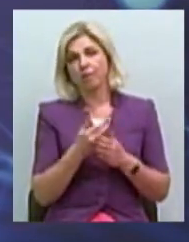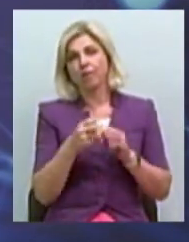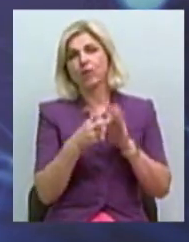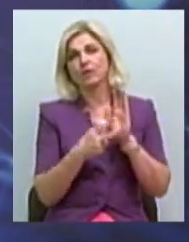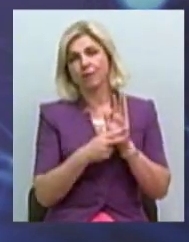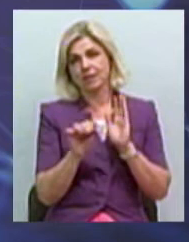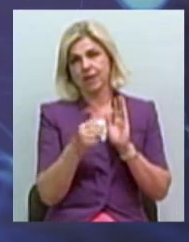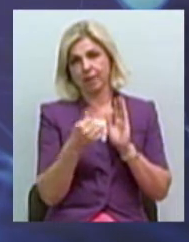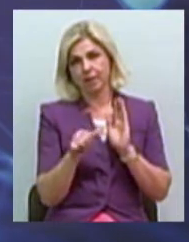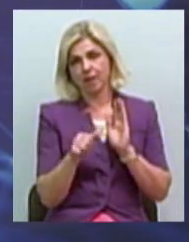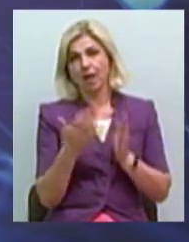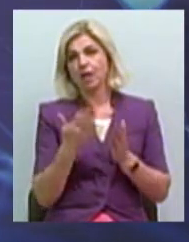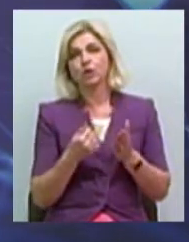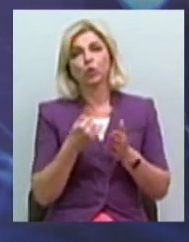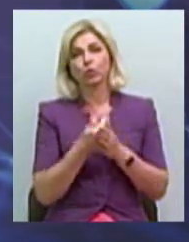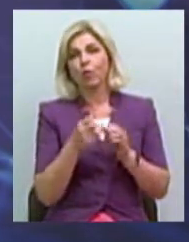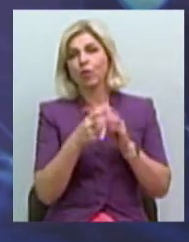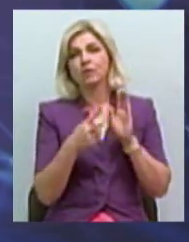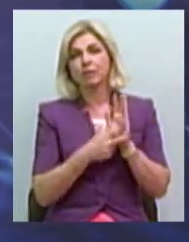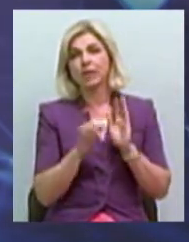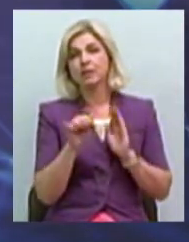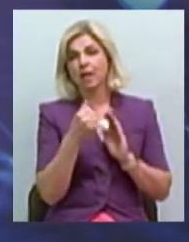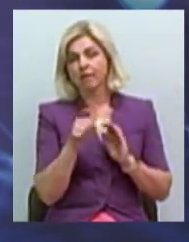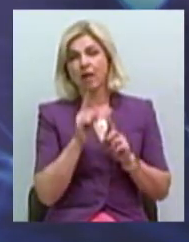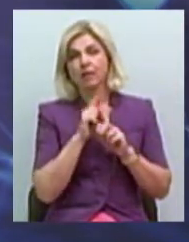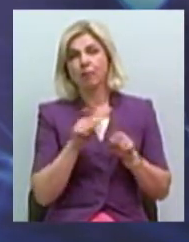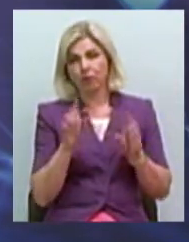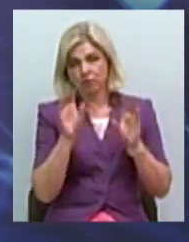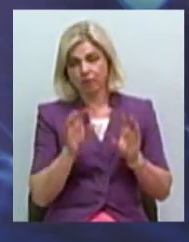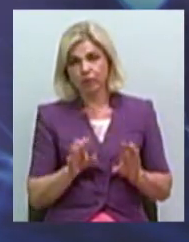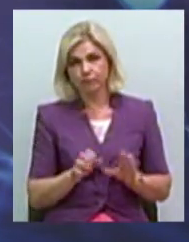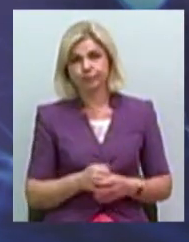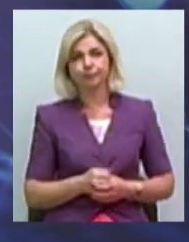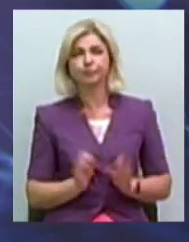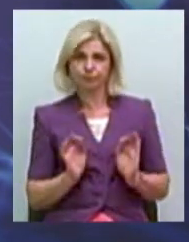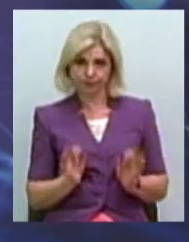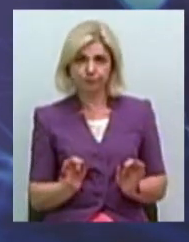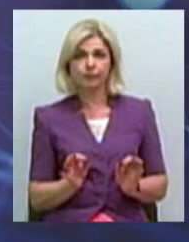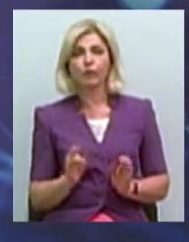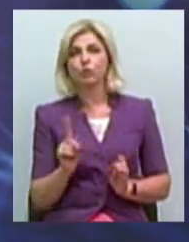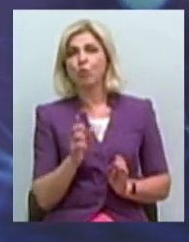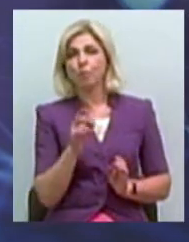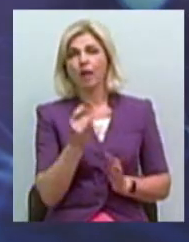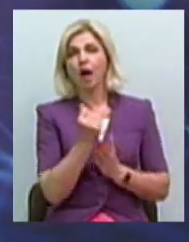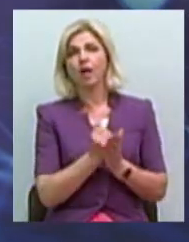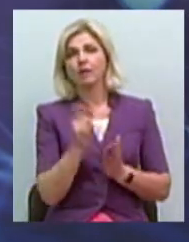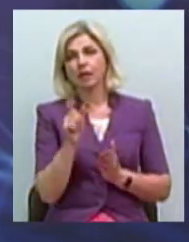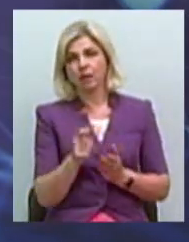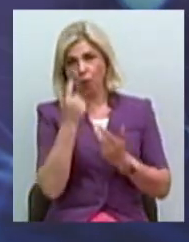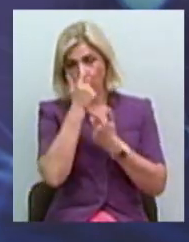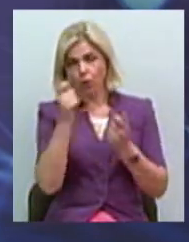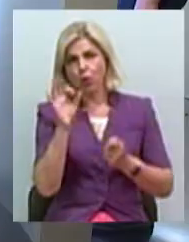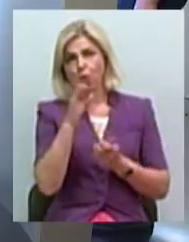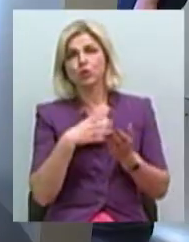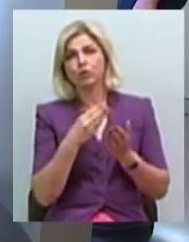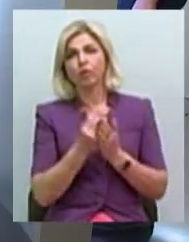серпня. Угу. Якщо до 18 серпня не буде нормативного документу. Ну, це край, тому що для того, щоб кандидату оголошувати про свої наміри, він